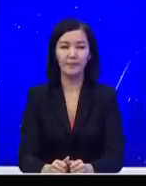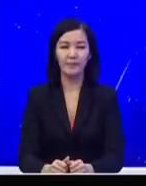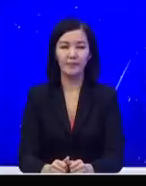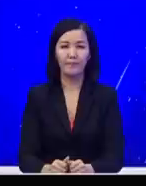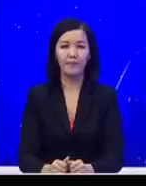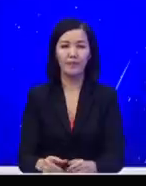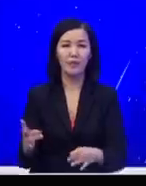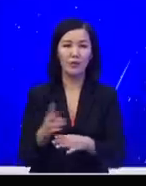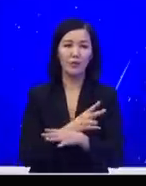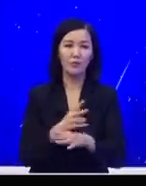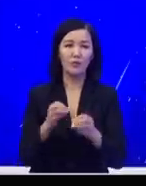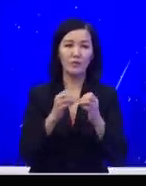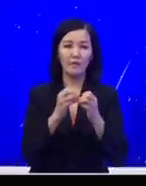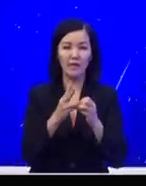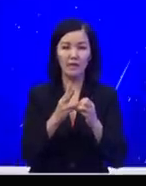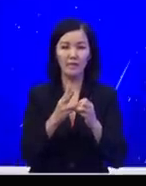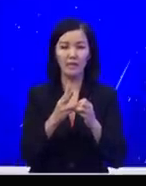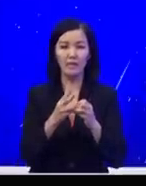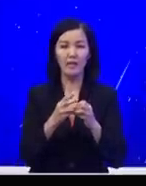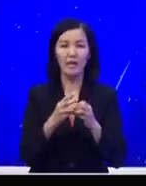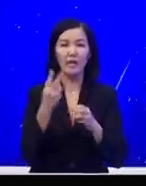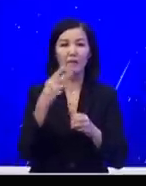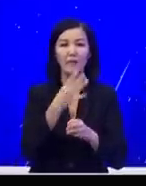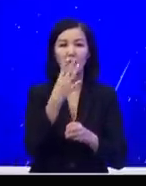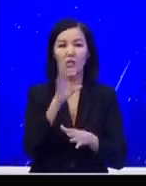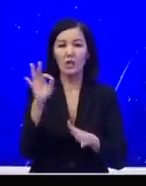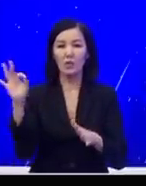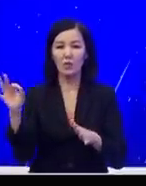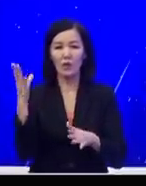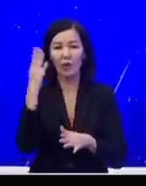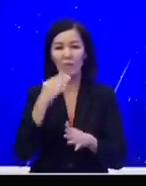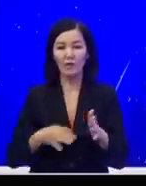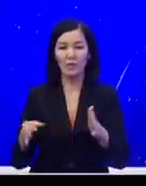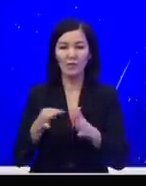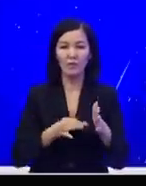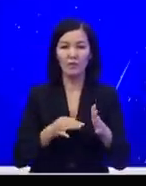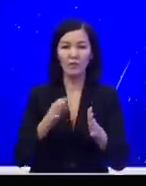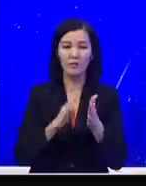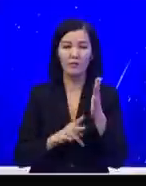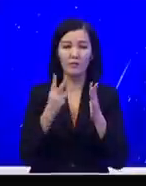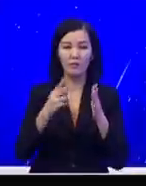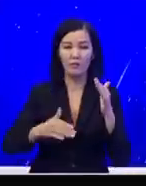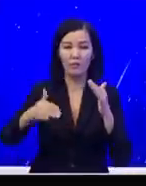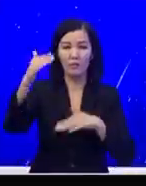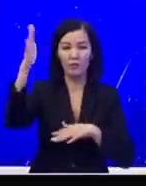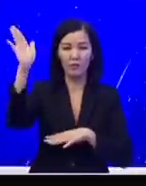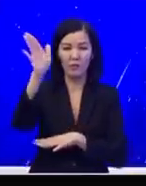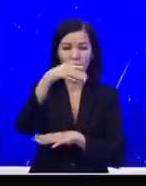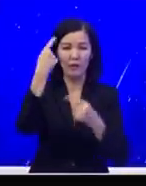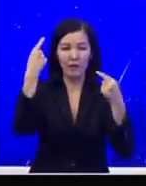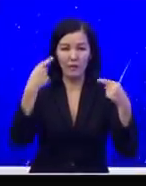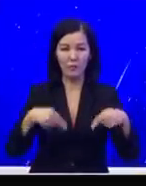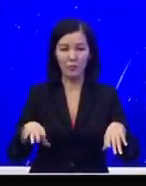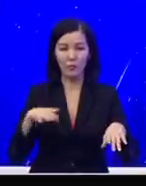В ночь с 12 на 13 июля в 24:00 в центре Алматинской области с 92-метровой высоты флагштока был спущен главный